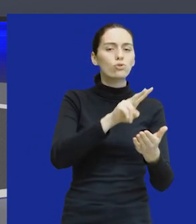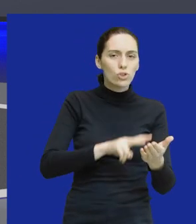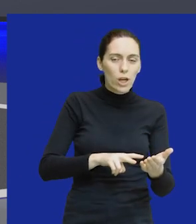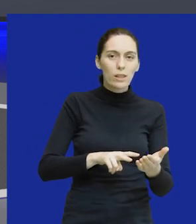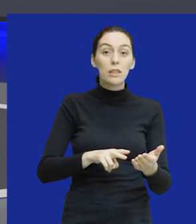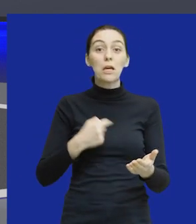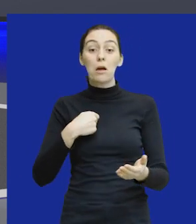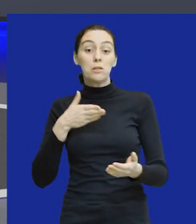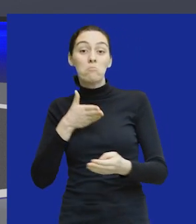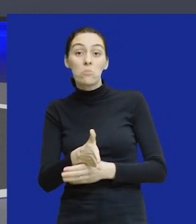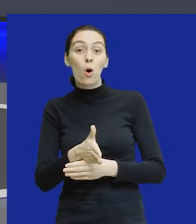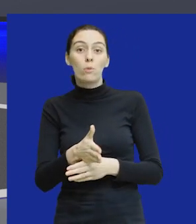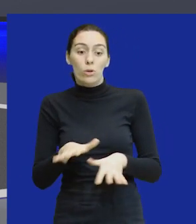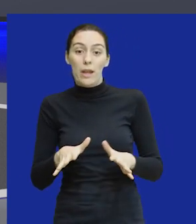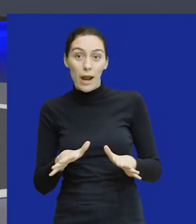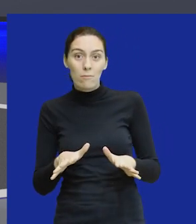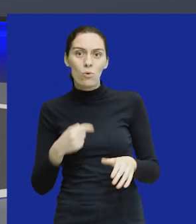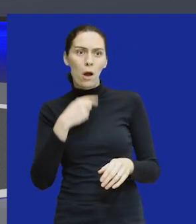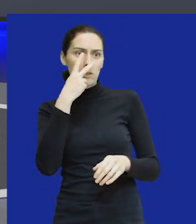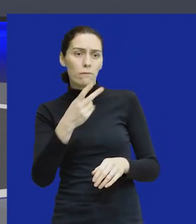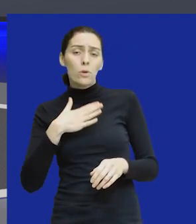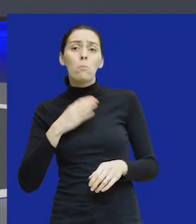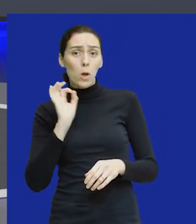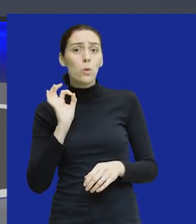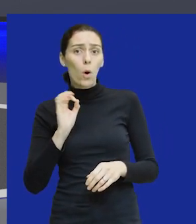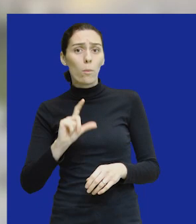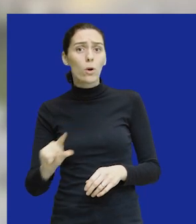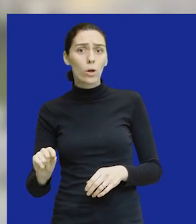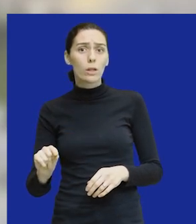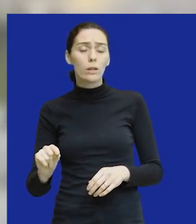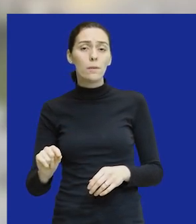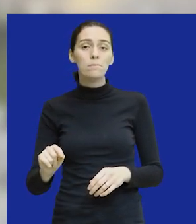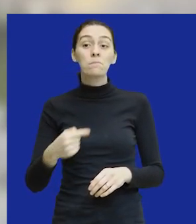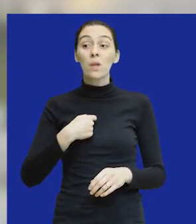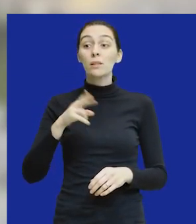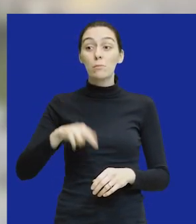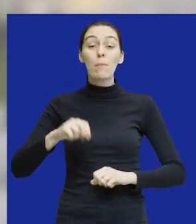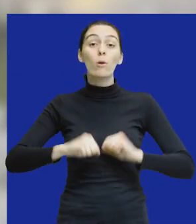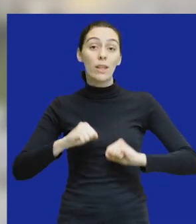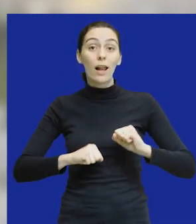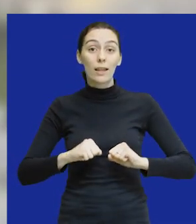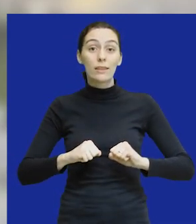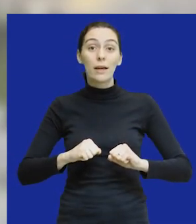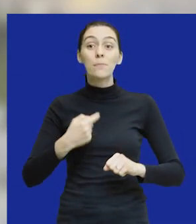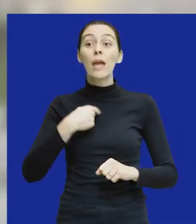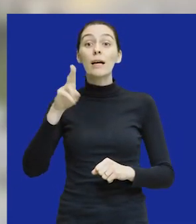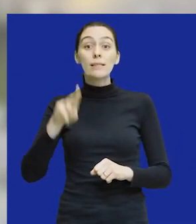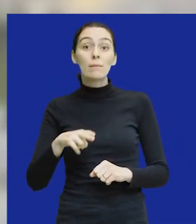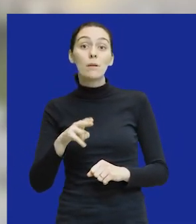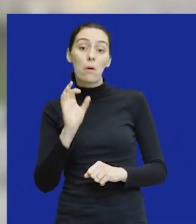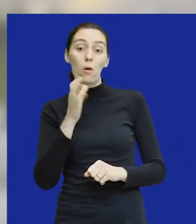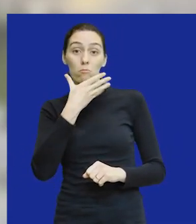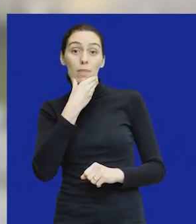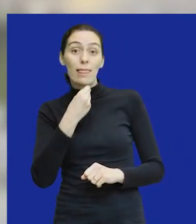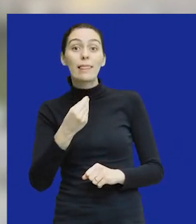čitati, probio sam tu tremu, vidio sam da mi to dobro ide, imao sam nekakve talente, imao sam ugodan